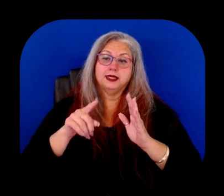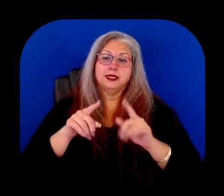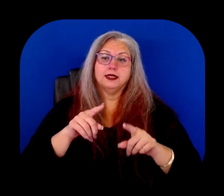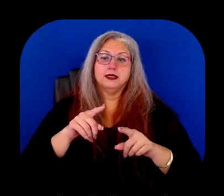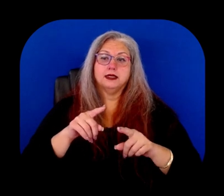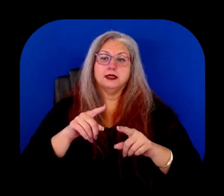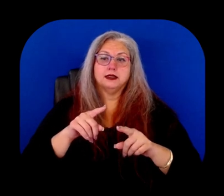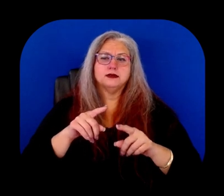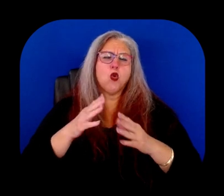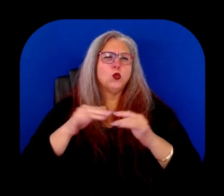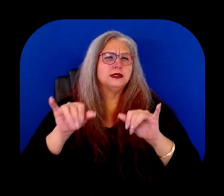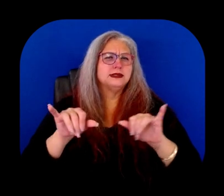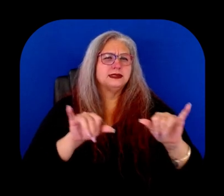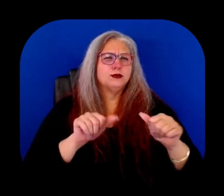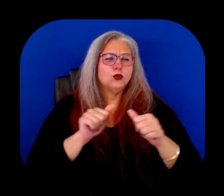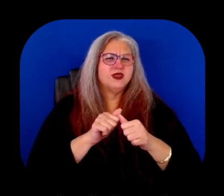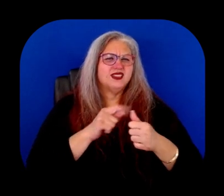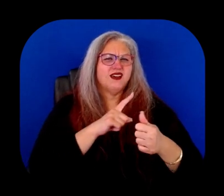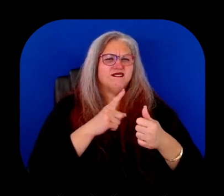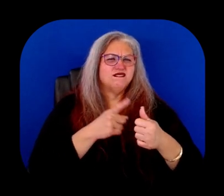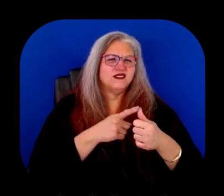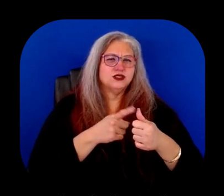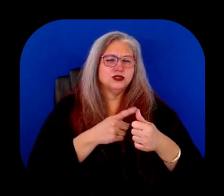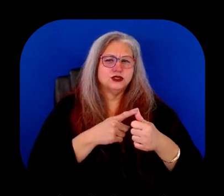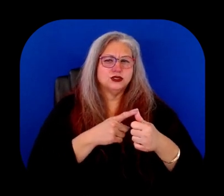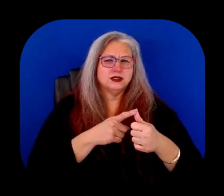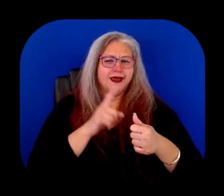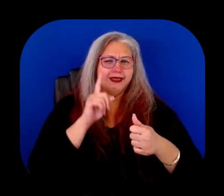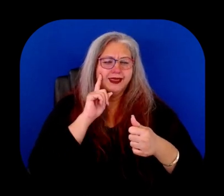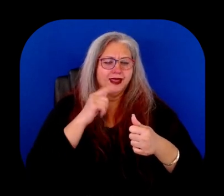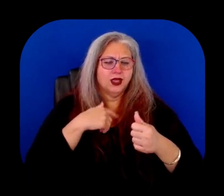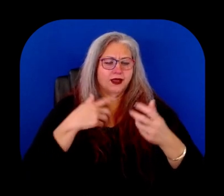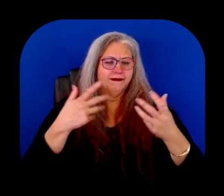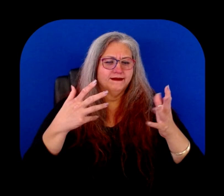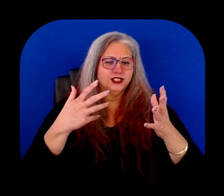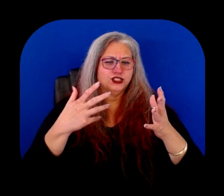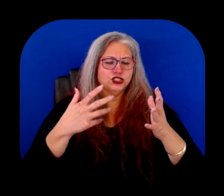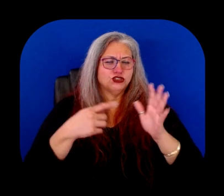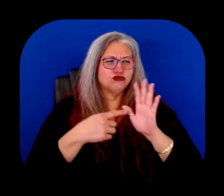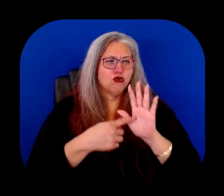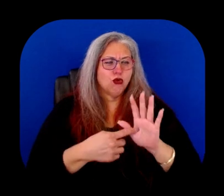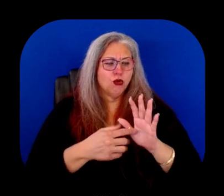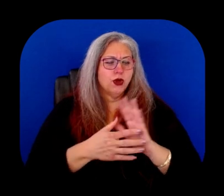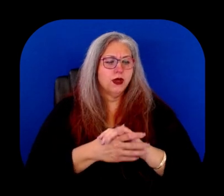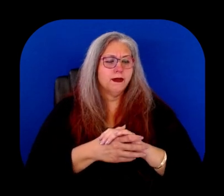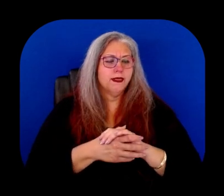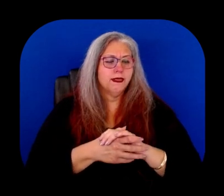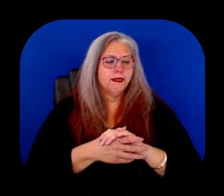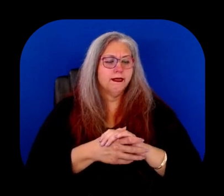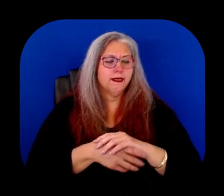is quite similar to the first painting I think that we saw with